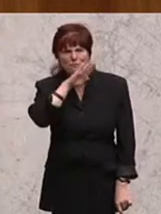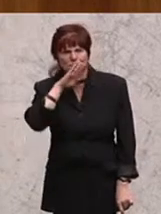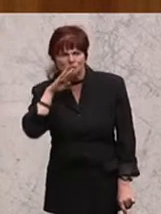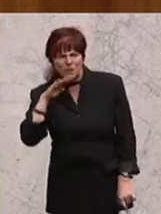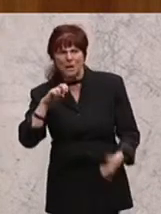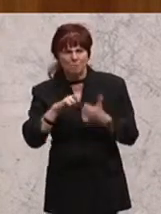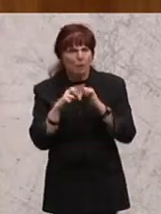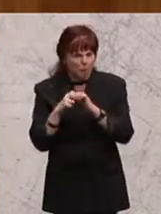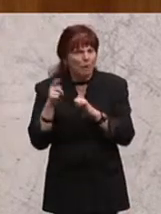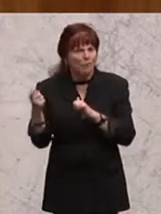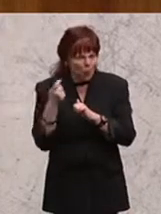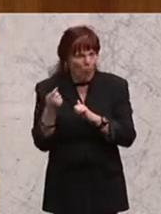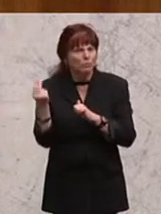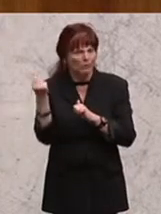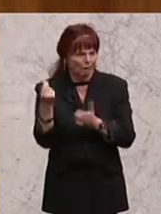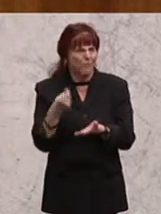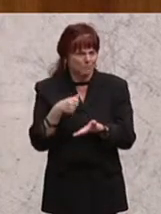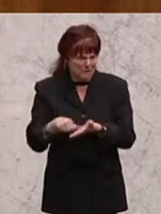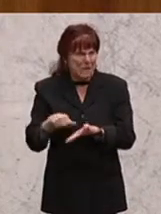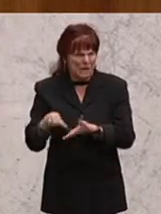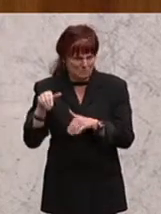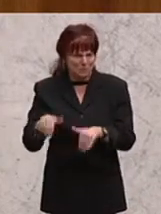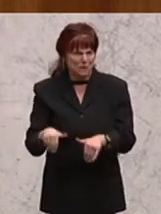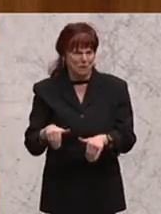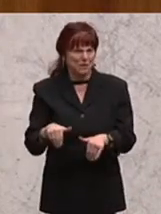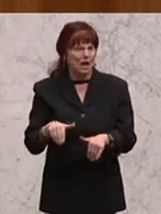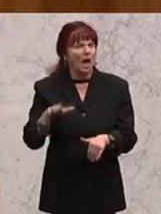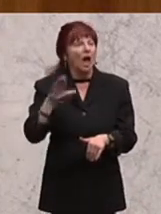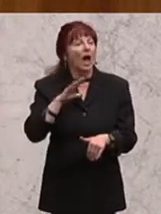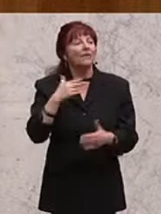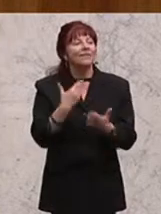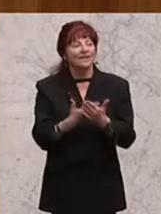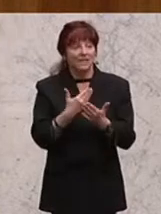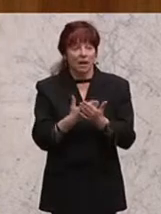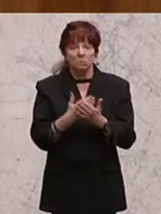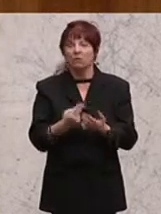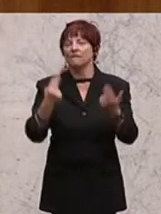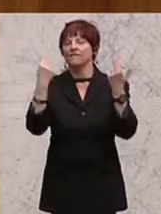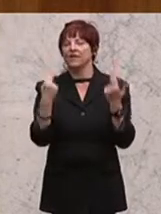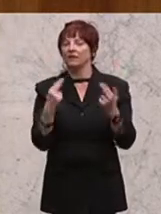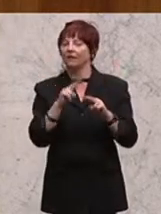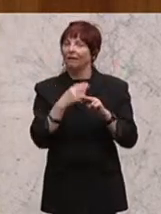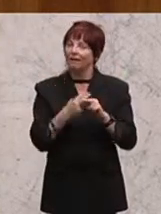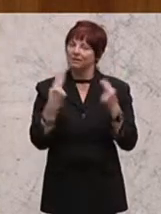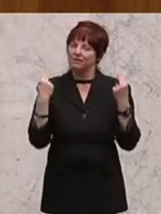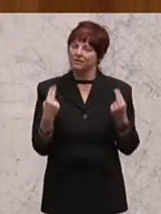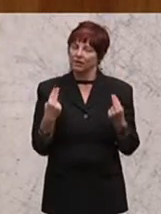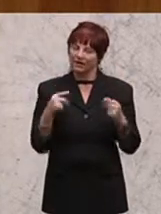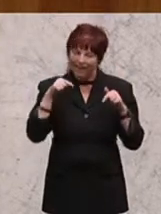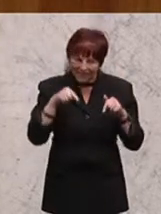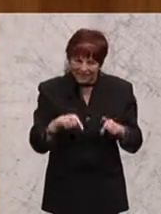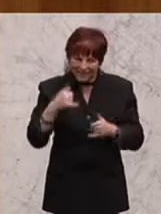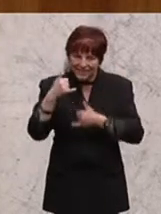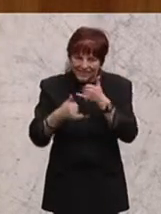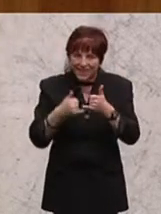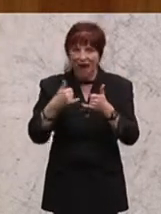uns natürlich Geld kosten. Deswegen, und ich werde später noch darauf zurückkommen, ist es ganz wichtig und essentiell, Herr Bundesminister, dass wir dieses Jahr gut